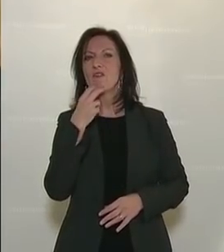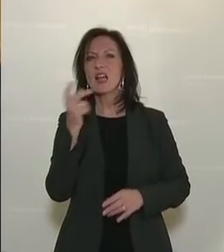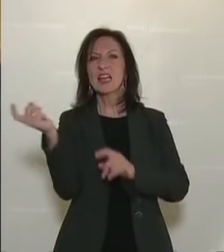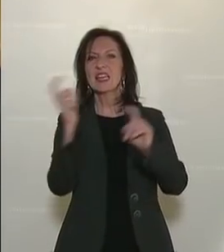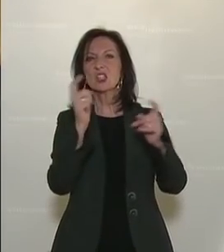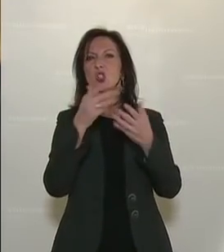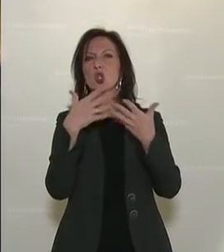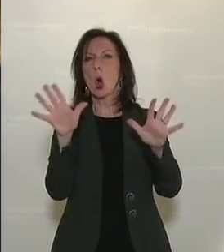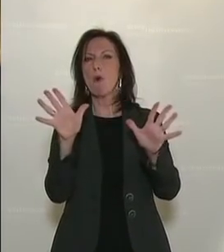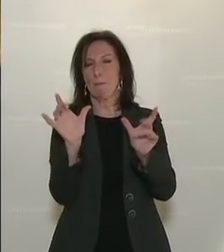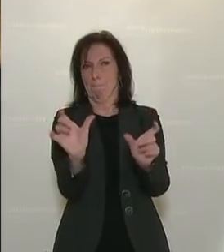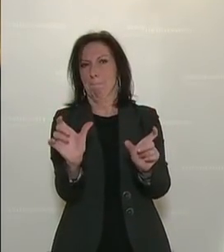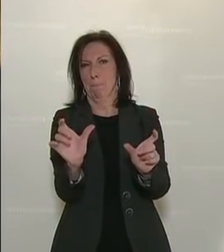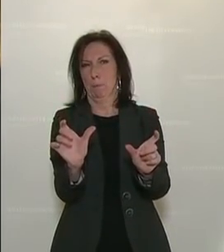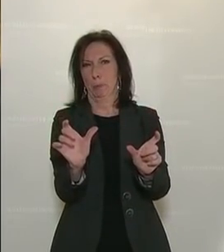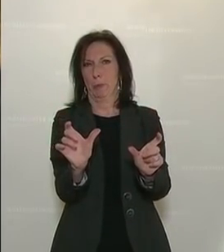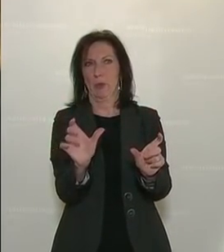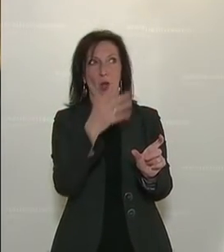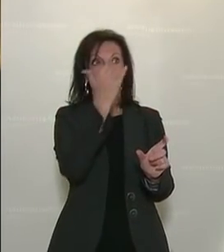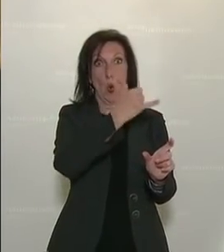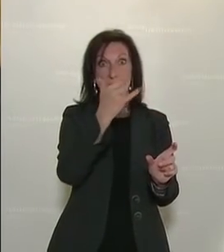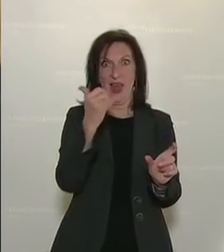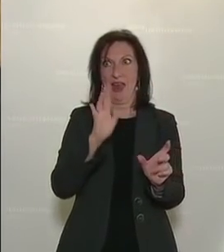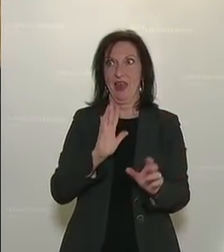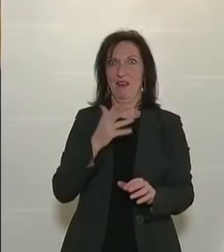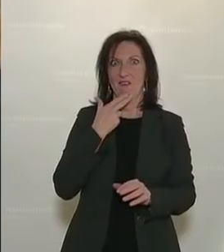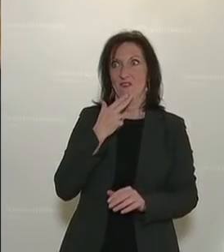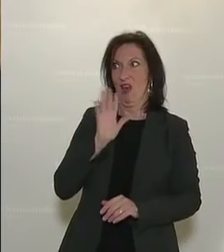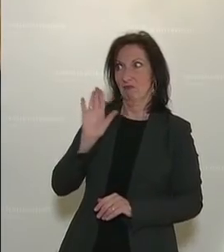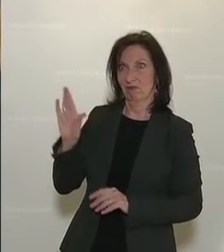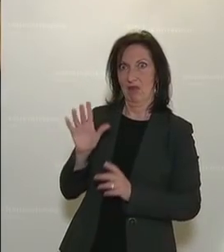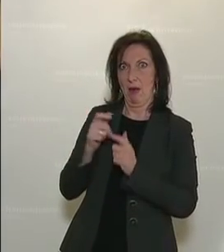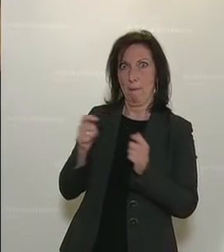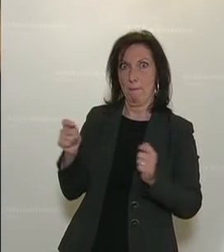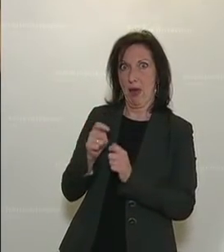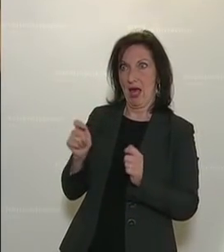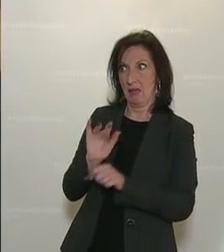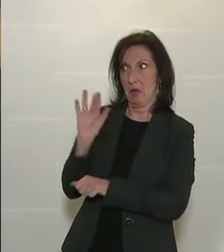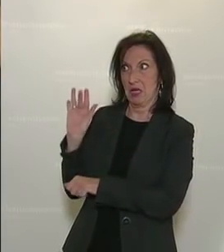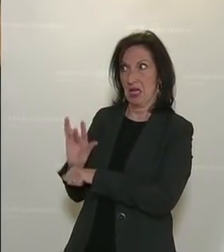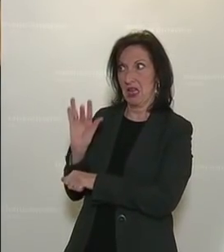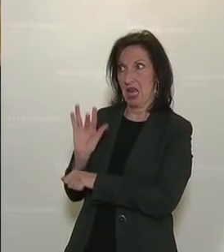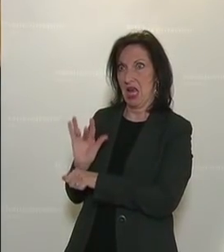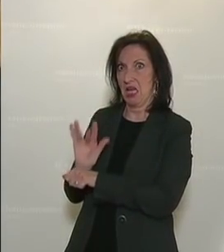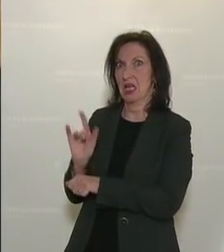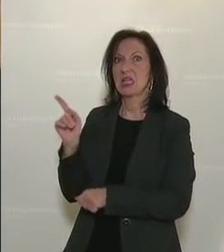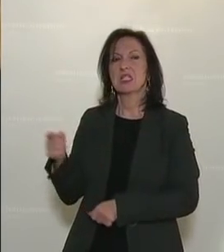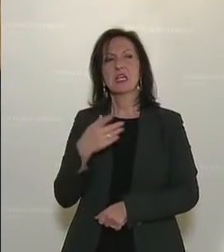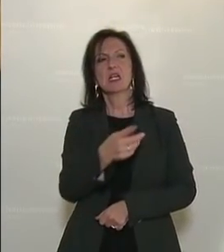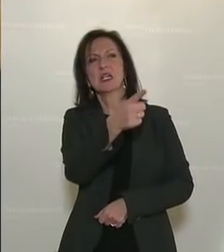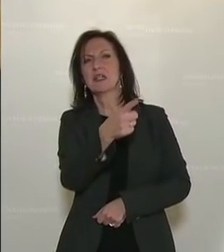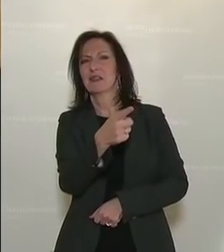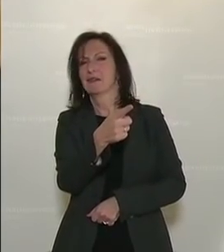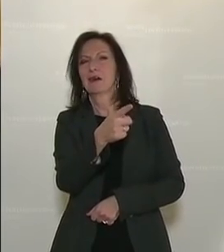Diskurs zu vermeiden und jedem Kritiker ihres Weges, ihrer Maßnahmen den Aluhut aufzusetzen und als